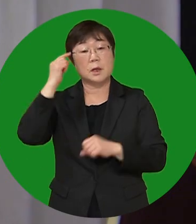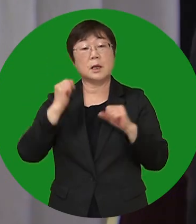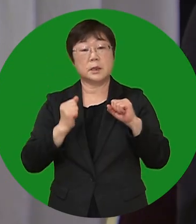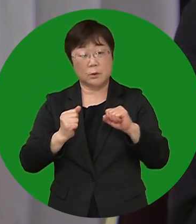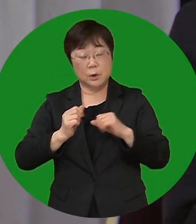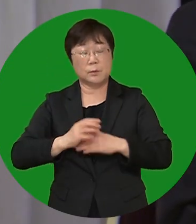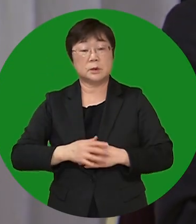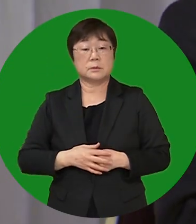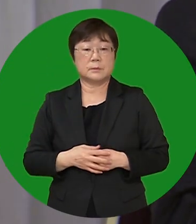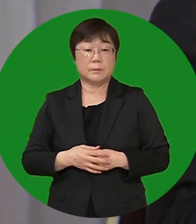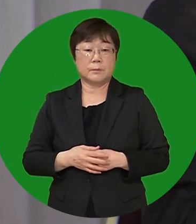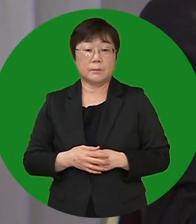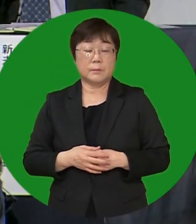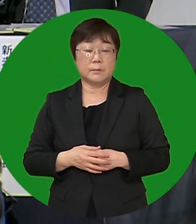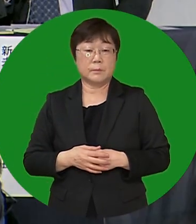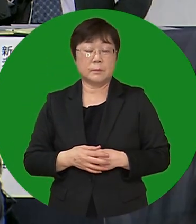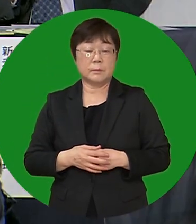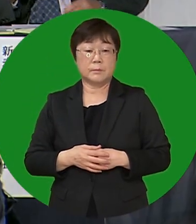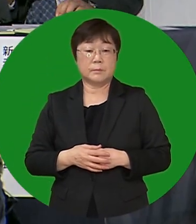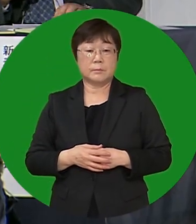というふうに考えている